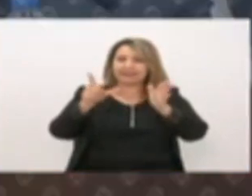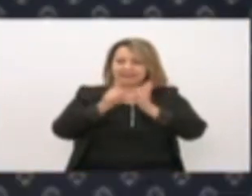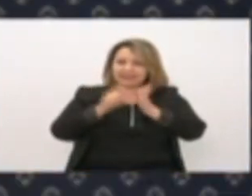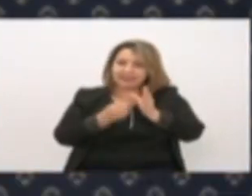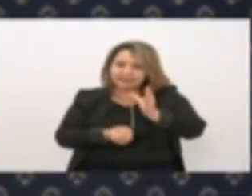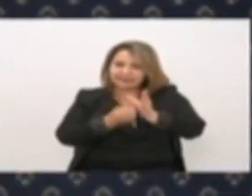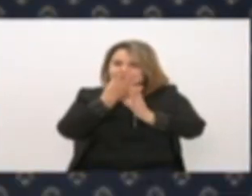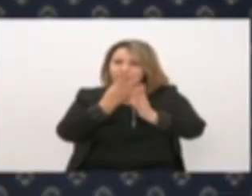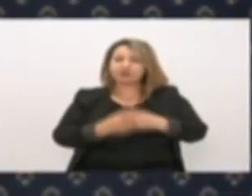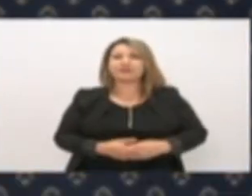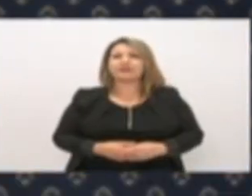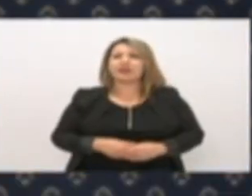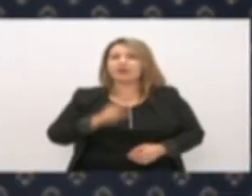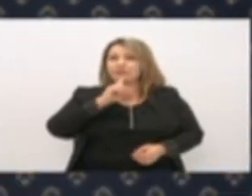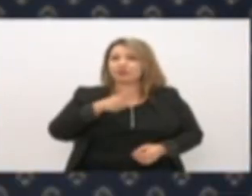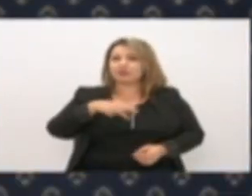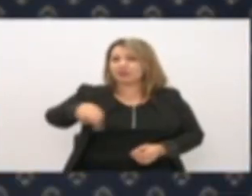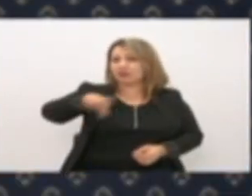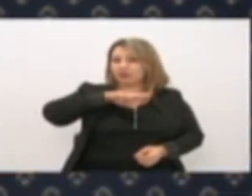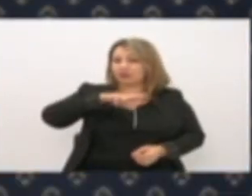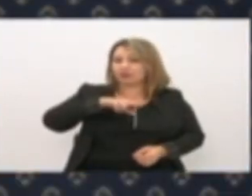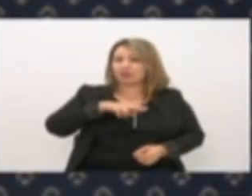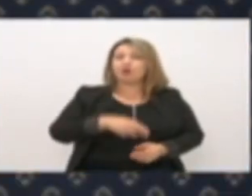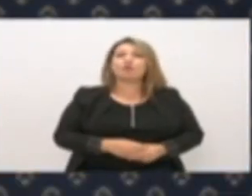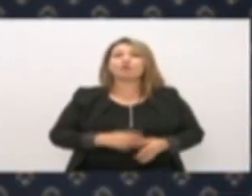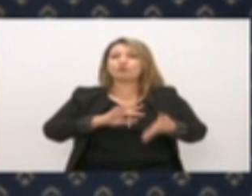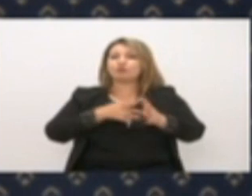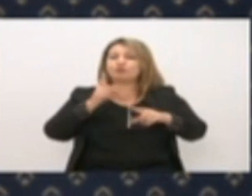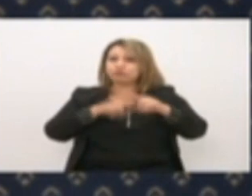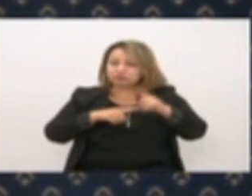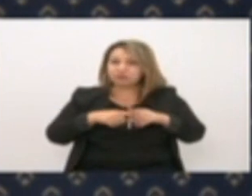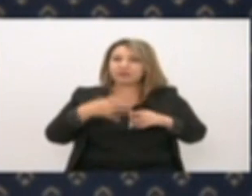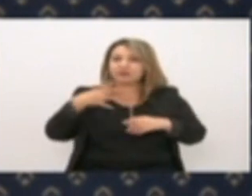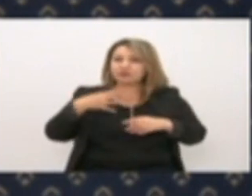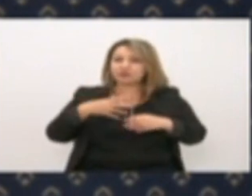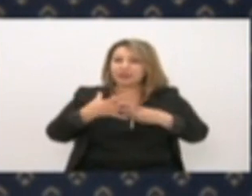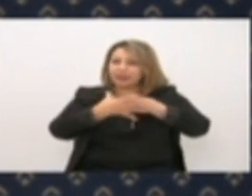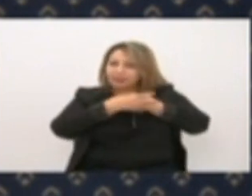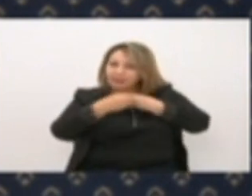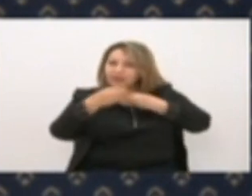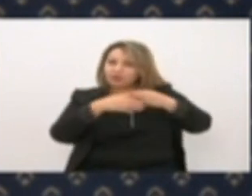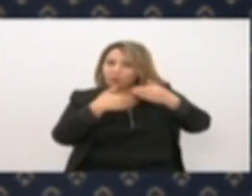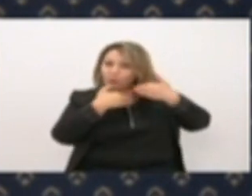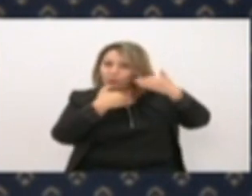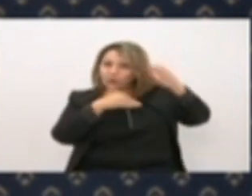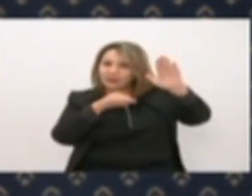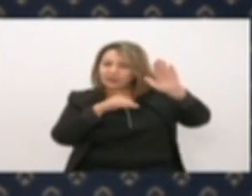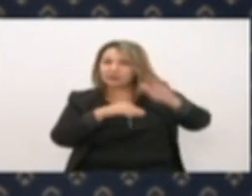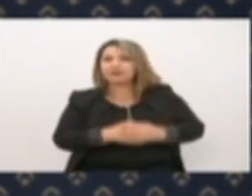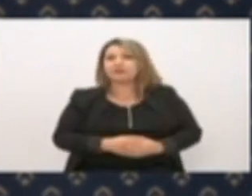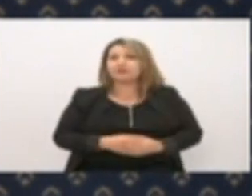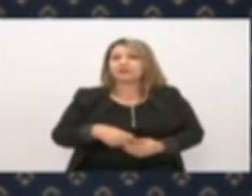من اجل تحديد وحجز ومصادره الاموال المهربه الى الخارج وكاد تشكيل